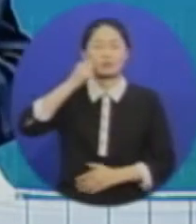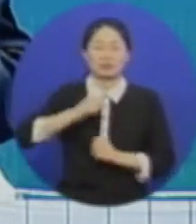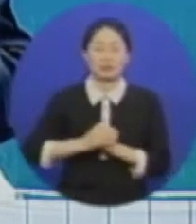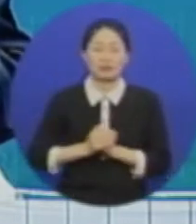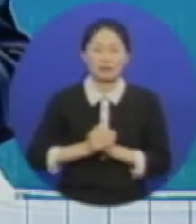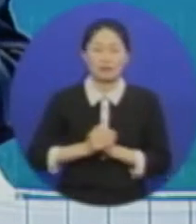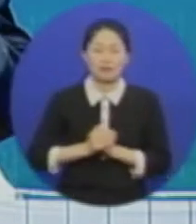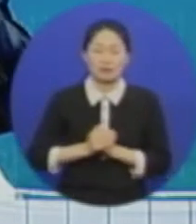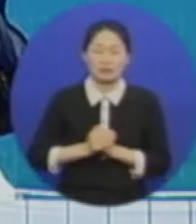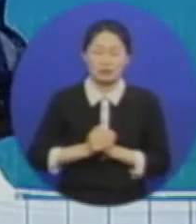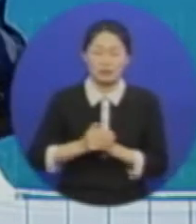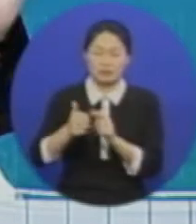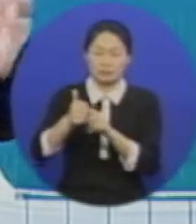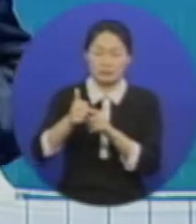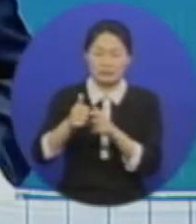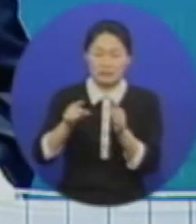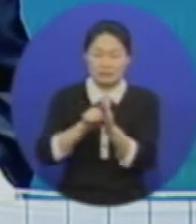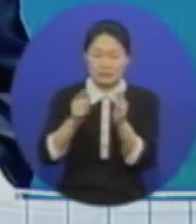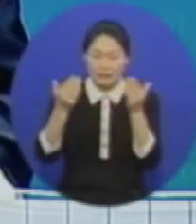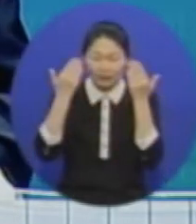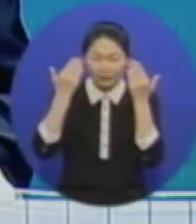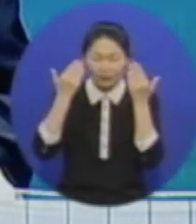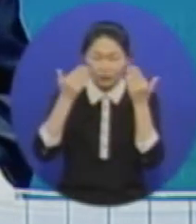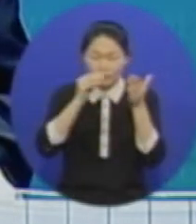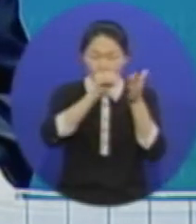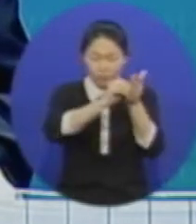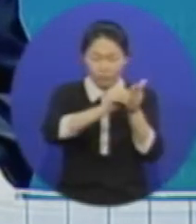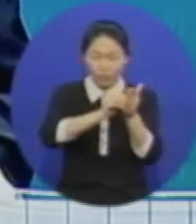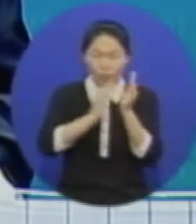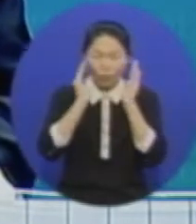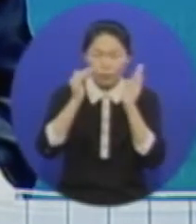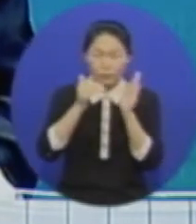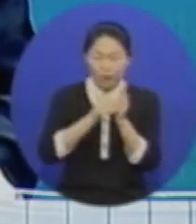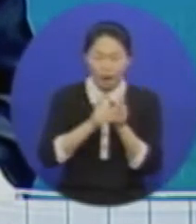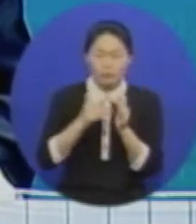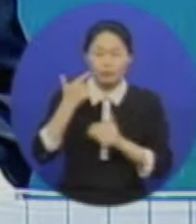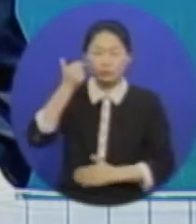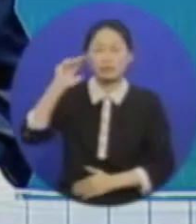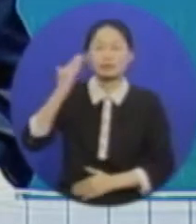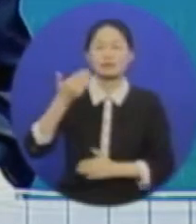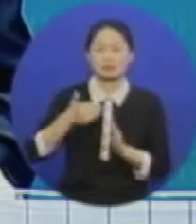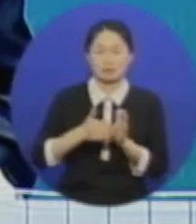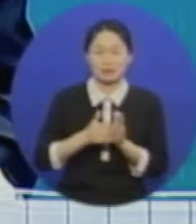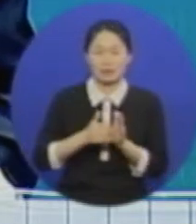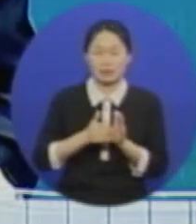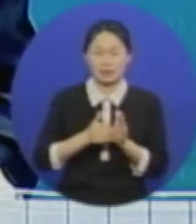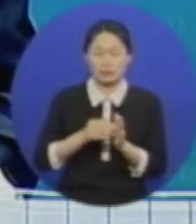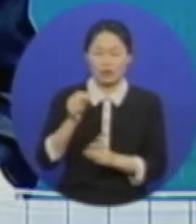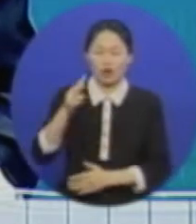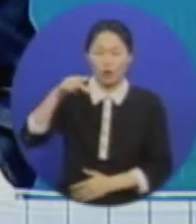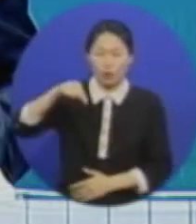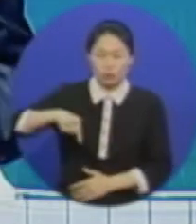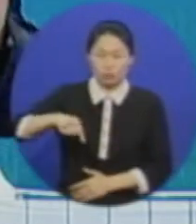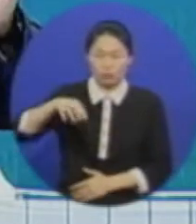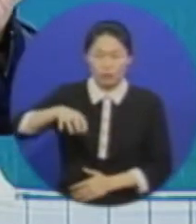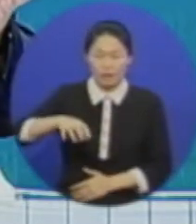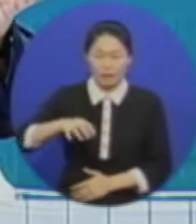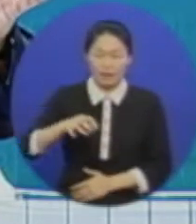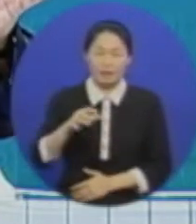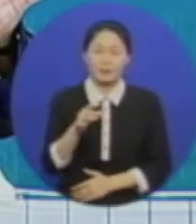그리고 2분이 되 신학을 하고 목사가 된겁니다 그리고 여수 애양원 에 양